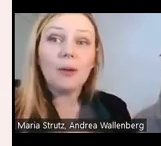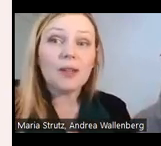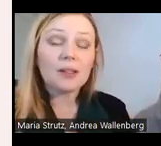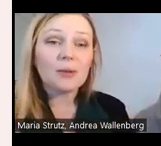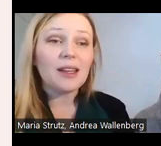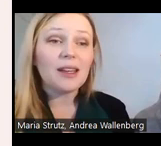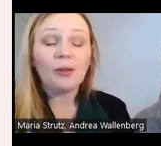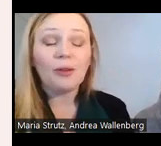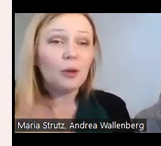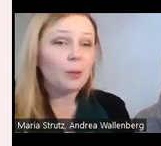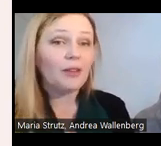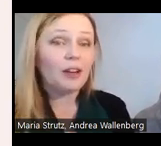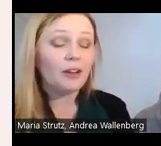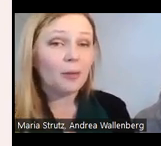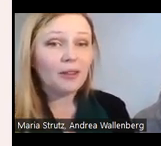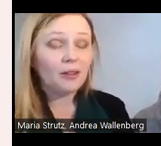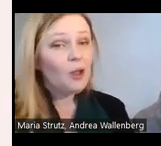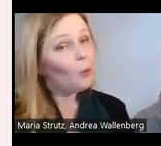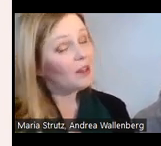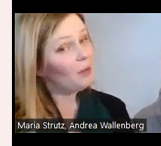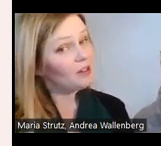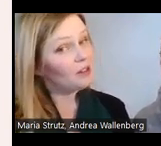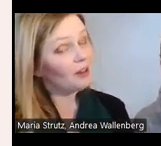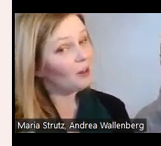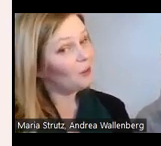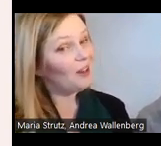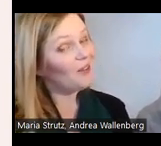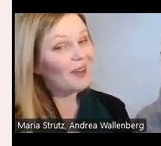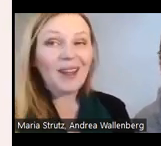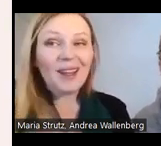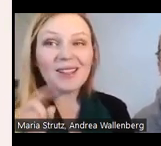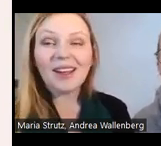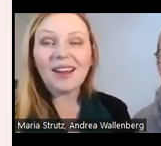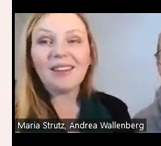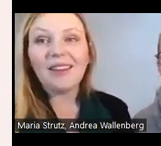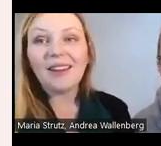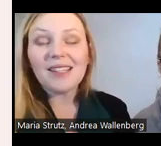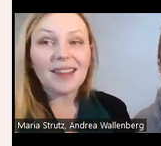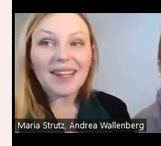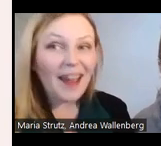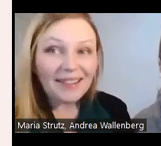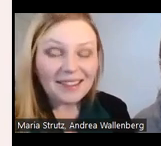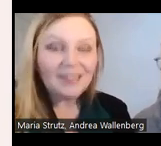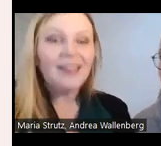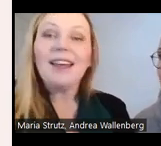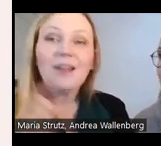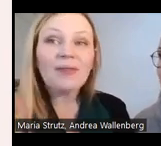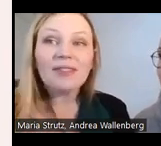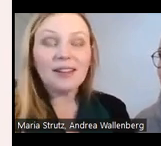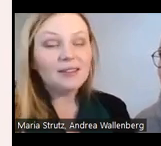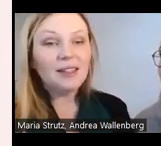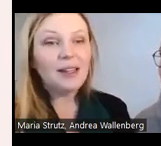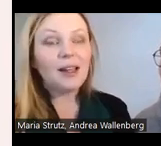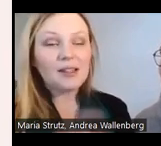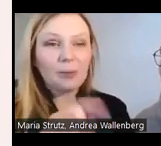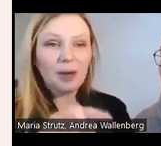och prata om det som de ser och upplever i rummet. Precis. Och inte bara sakerna utan även där kanske det är att sitta i knät eller